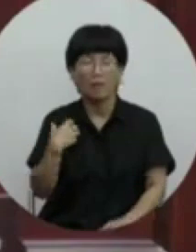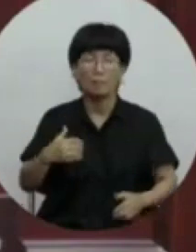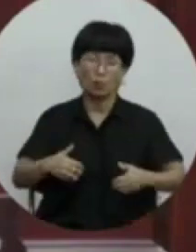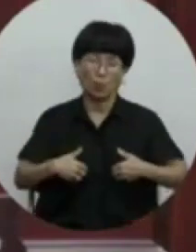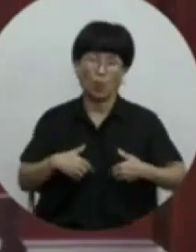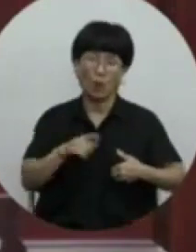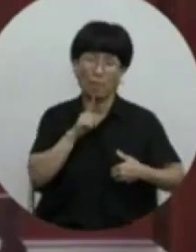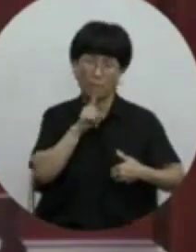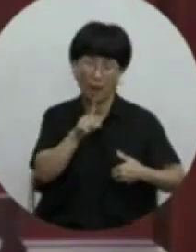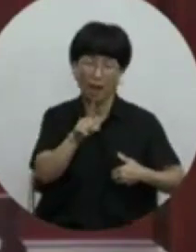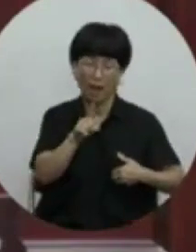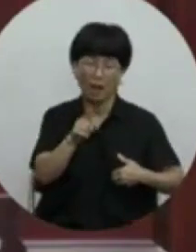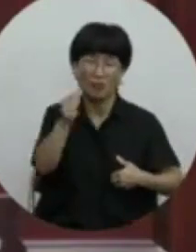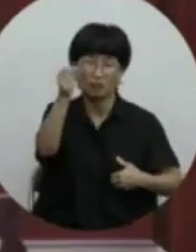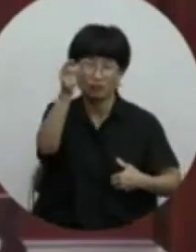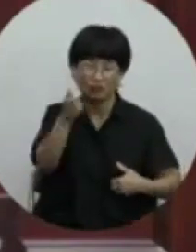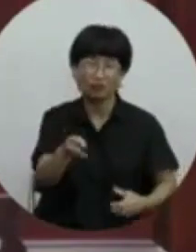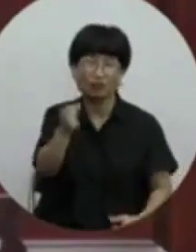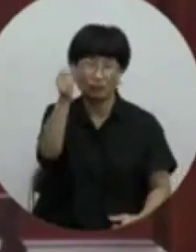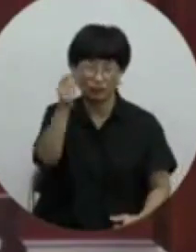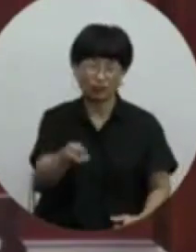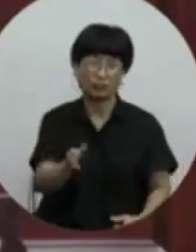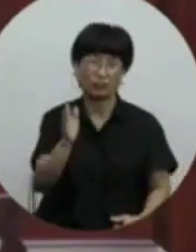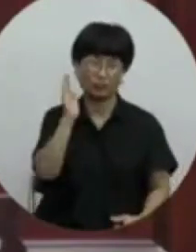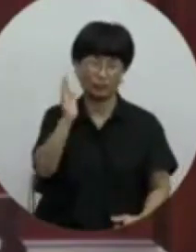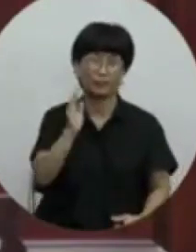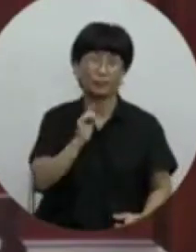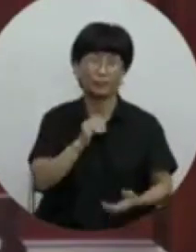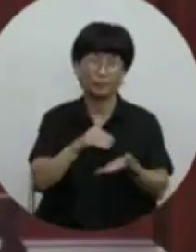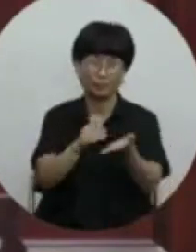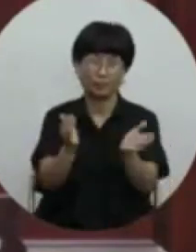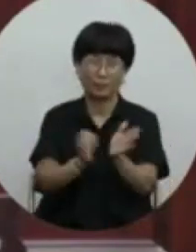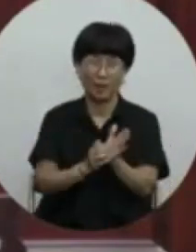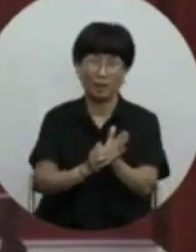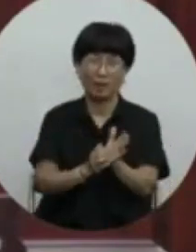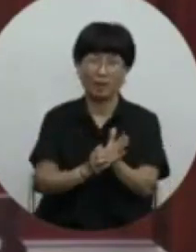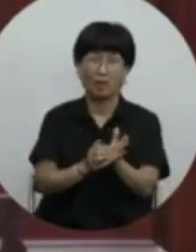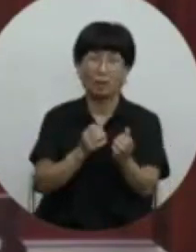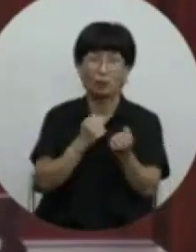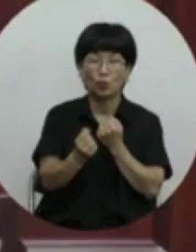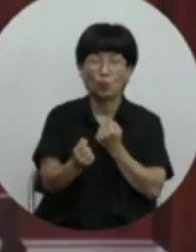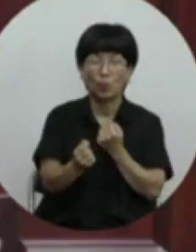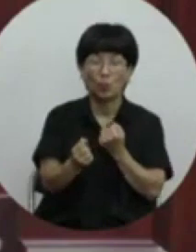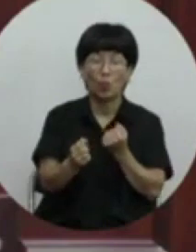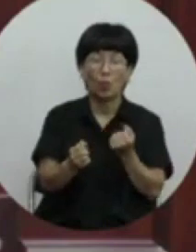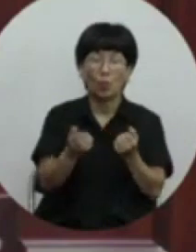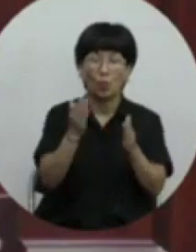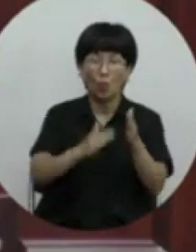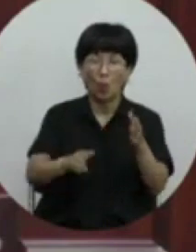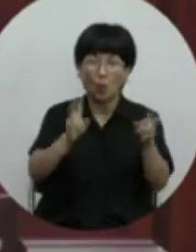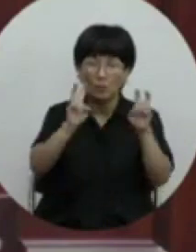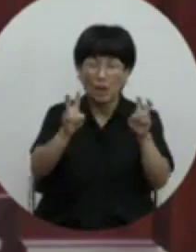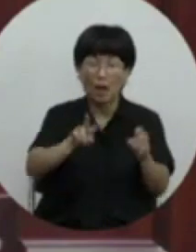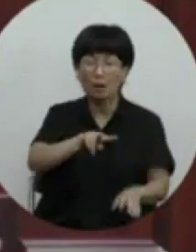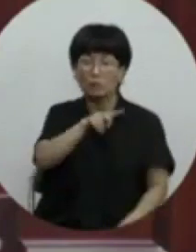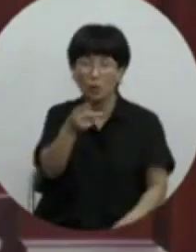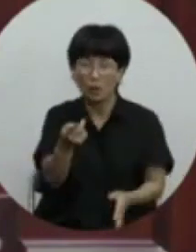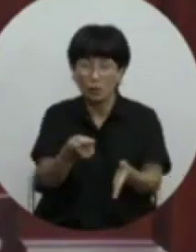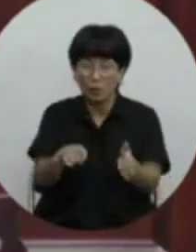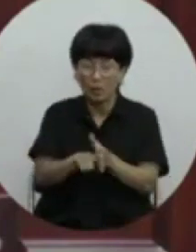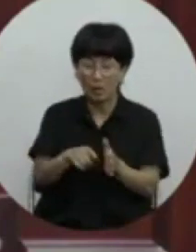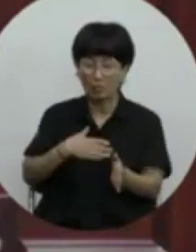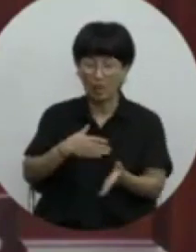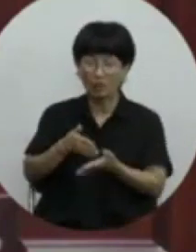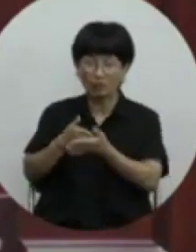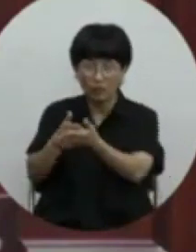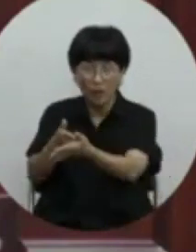전제되어야 한다는 점을 누차 강조해 왔습니다. 그럼에도 불구하고 이후 공사 전환과 관련하여 본 의원이